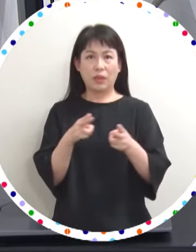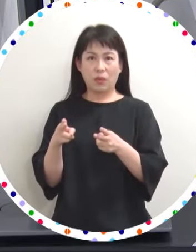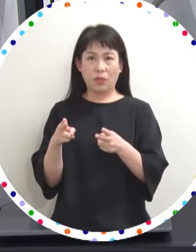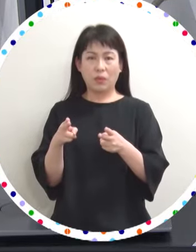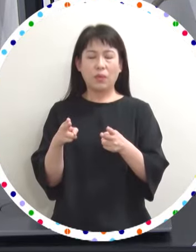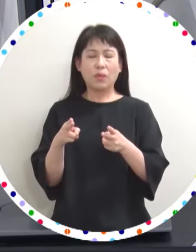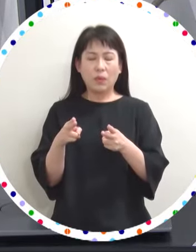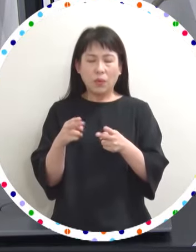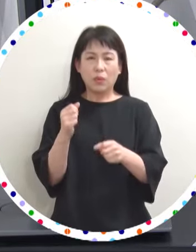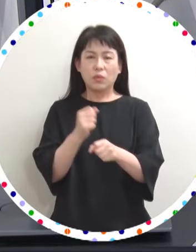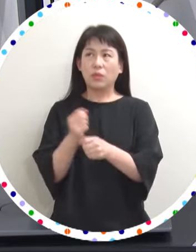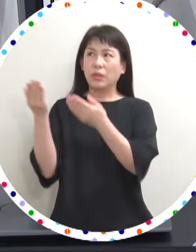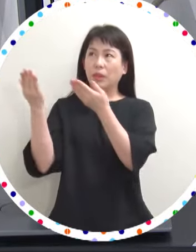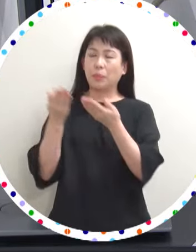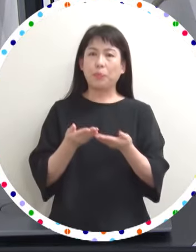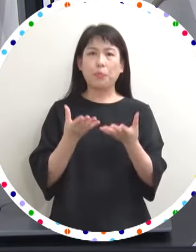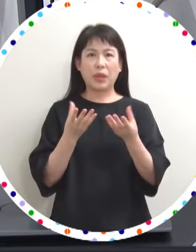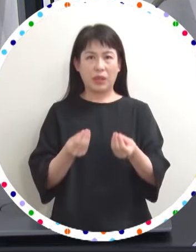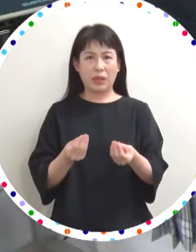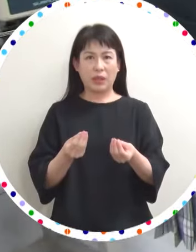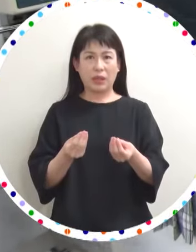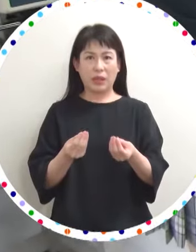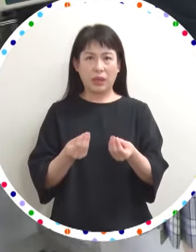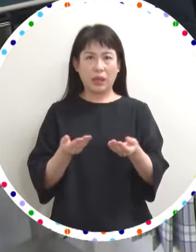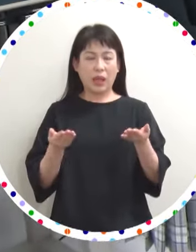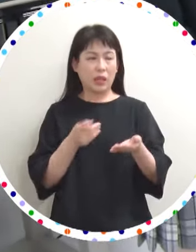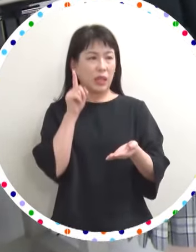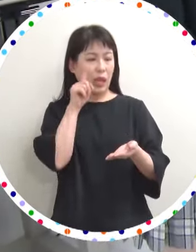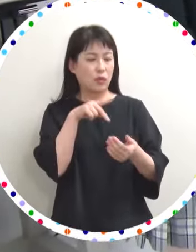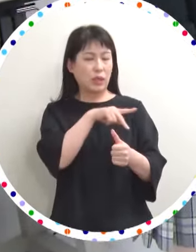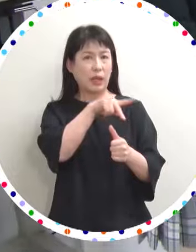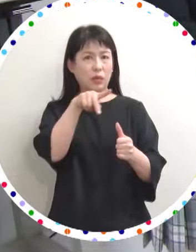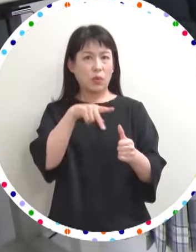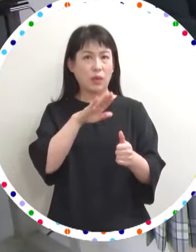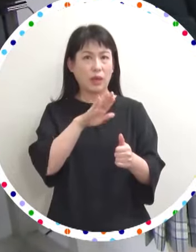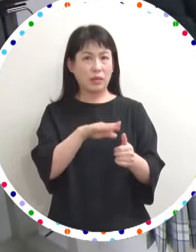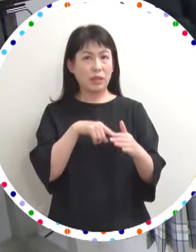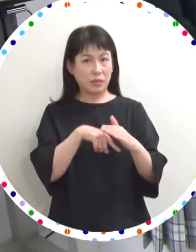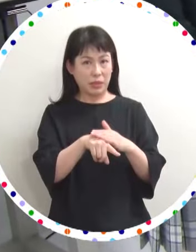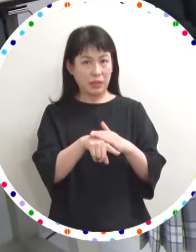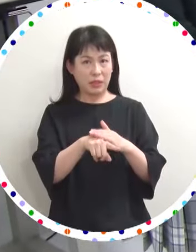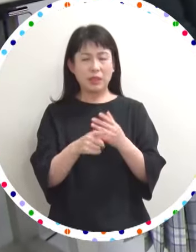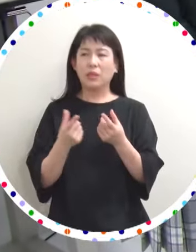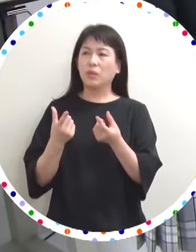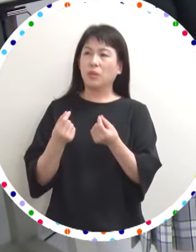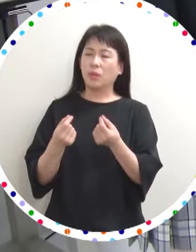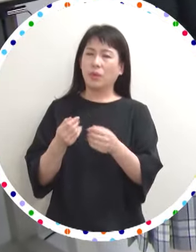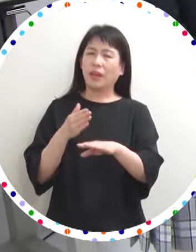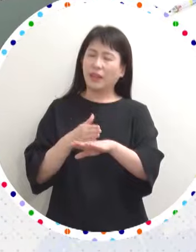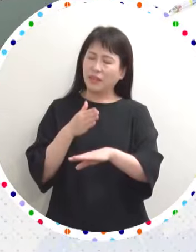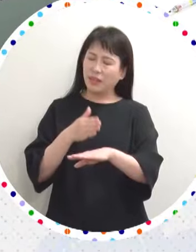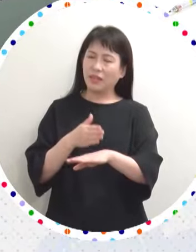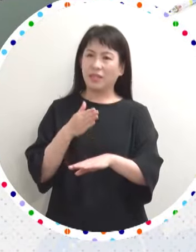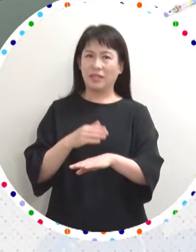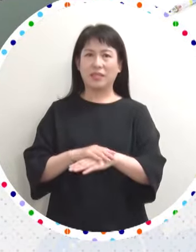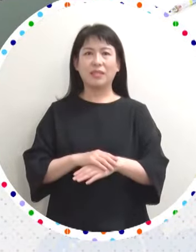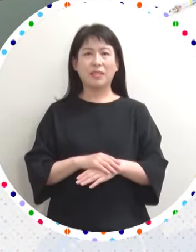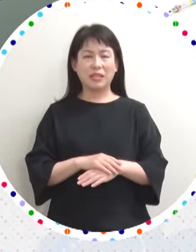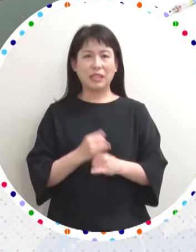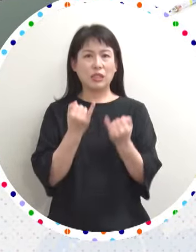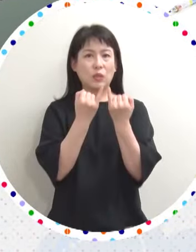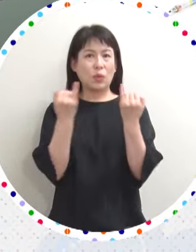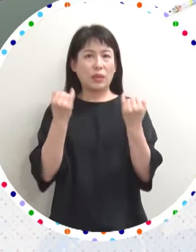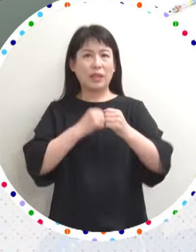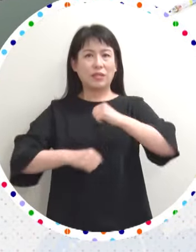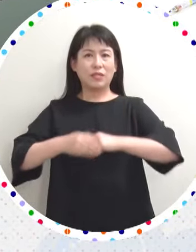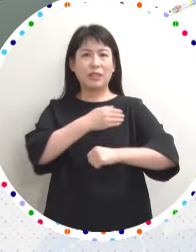のを作っていただきました。 働きやすい環境がすごく整ってるんですね。 はい、ありがたいです。 女性が活躍